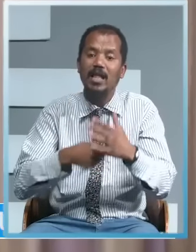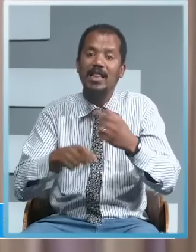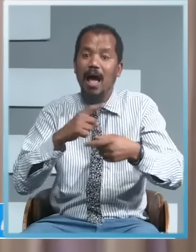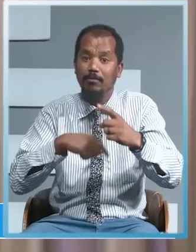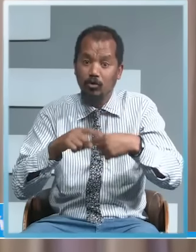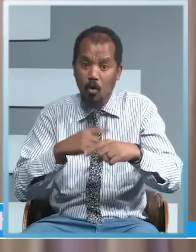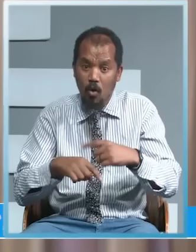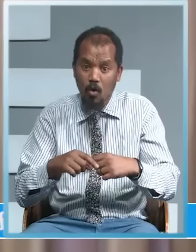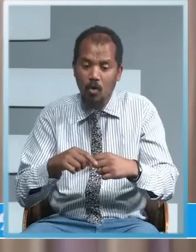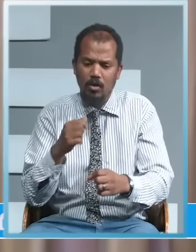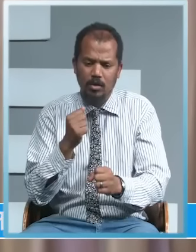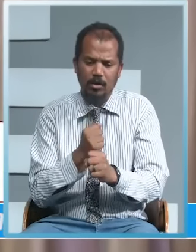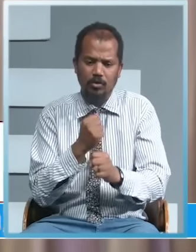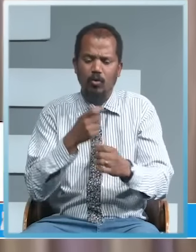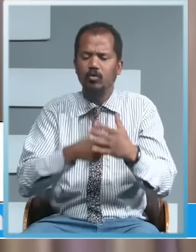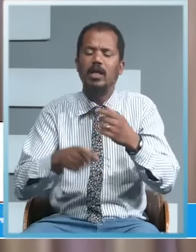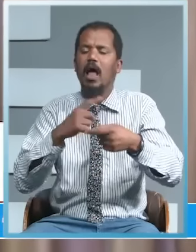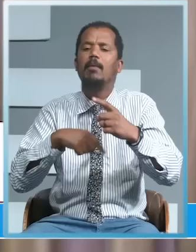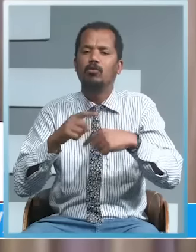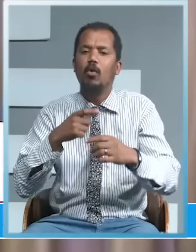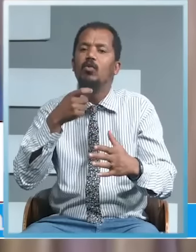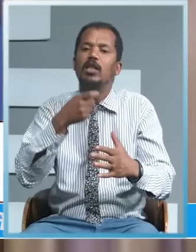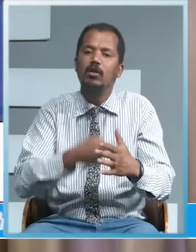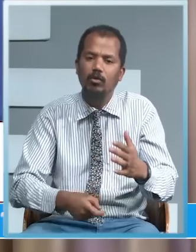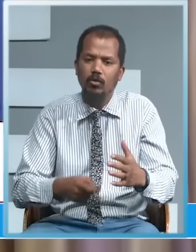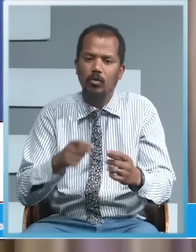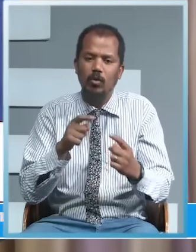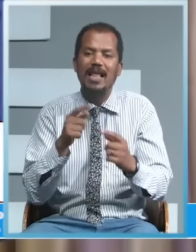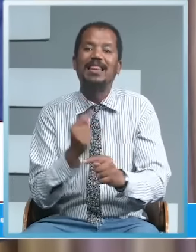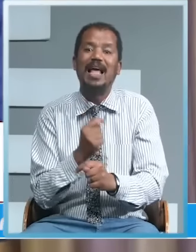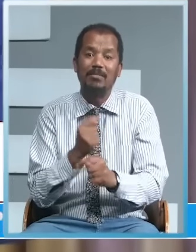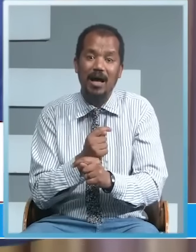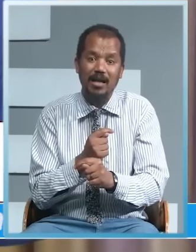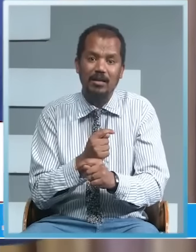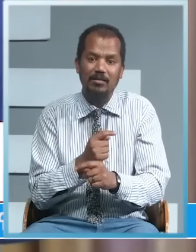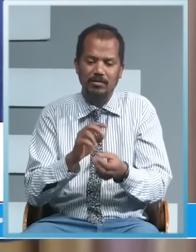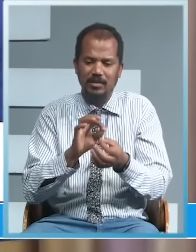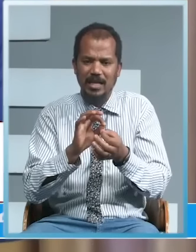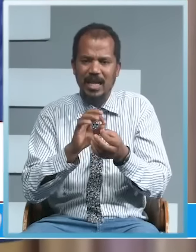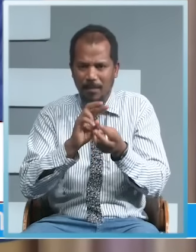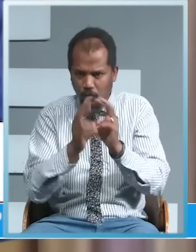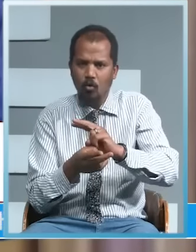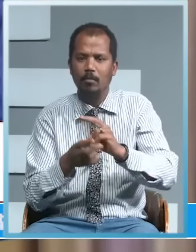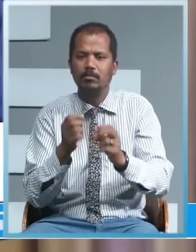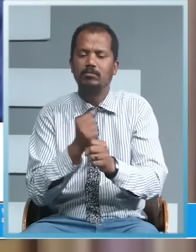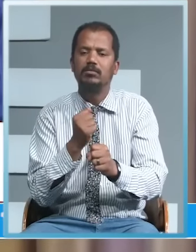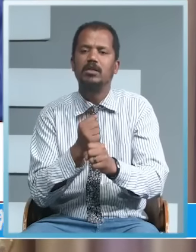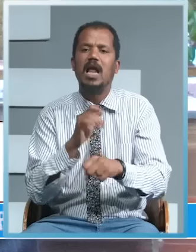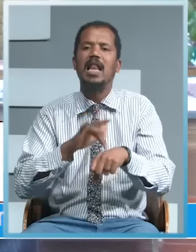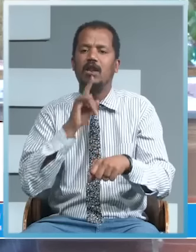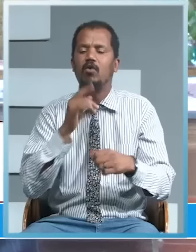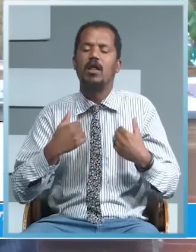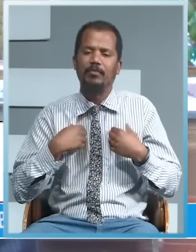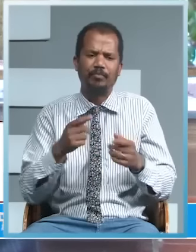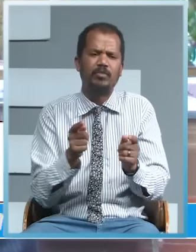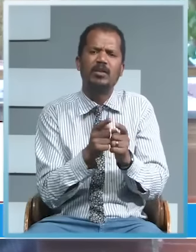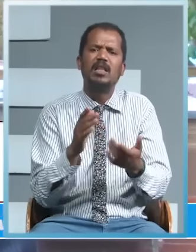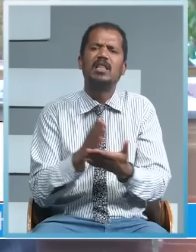አምጥቶ ተሰርቶ ውጤት አምጥቷል ውጤቱን ወደ ተግባር የመተርጎም ስራ ላይ ምን ያለ ነው